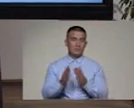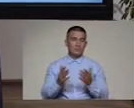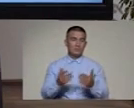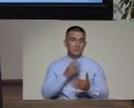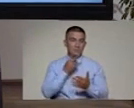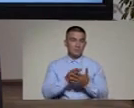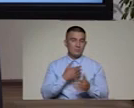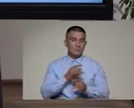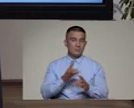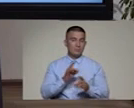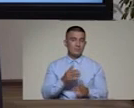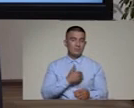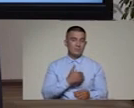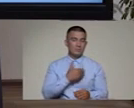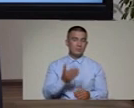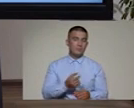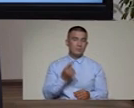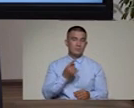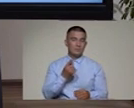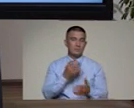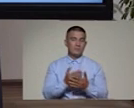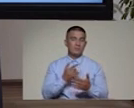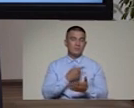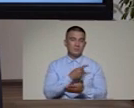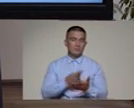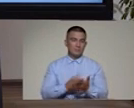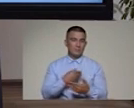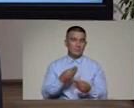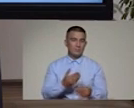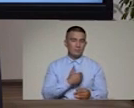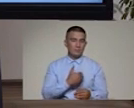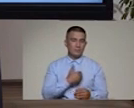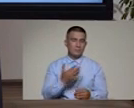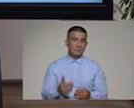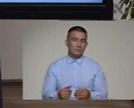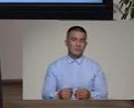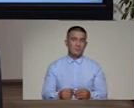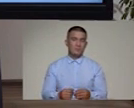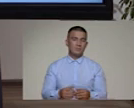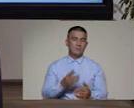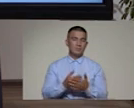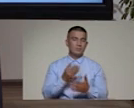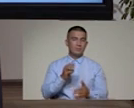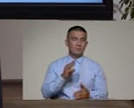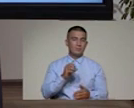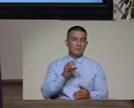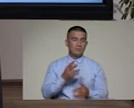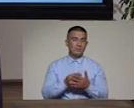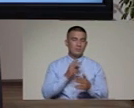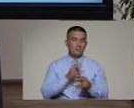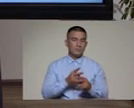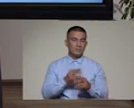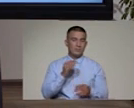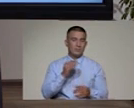ma'lumot berishdan oldin sizga quyidagicha savol bilan murojaat qilsam. Tipik metallarning fizik xossalari